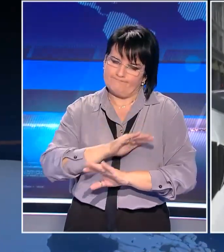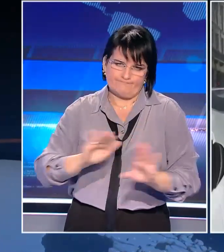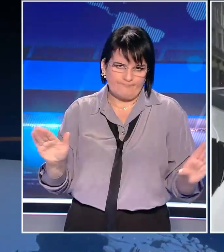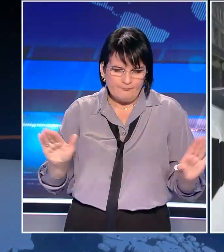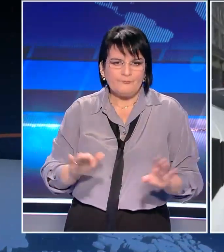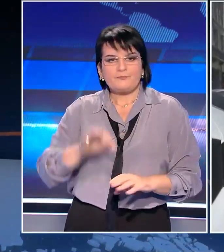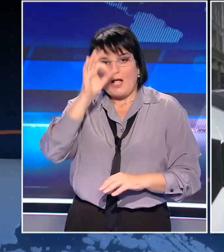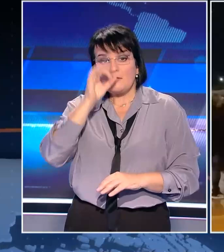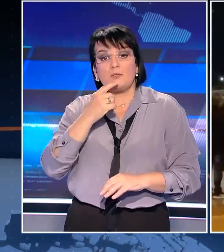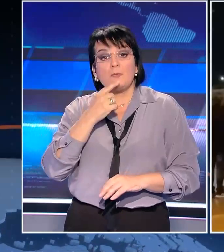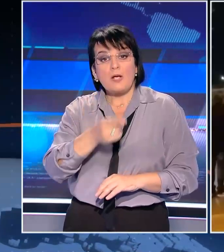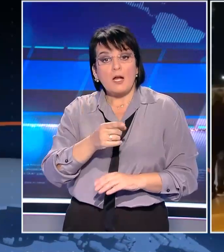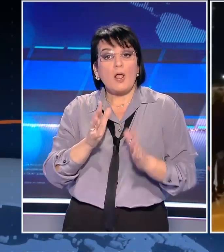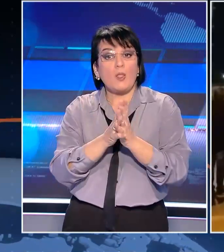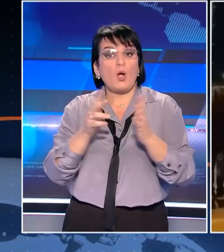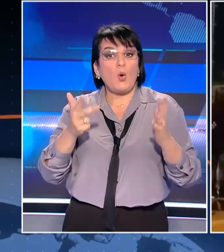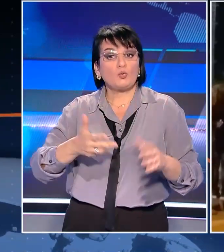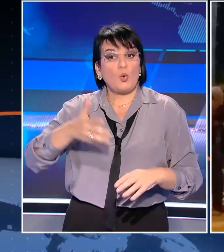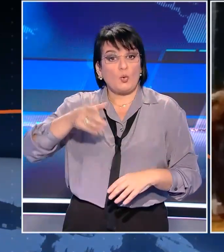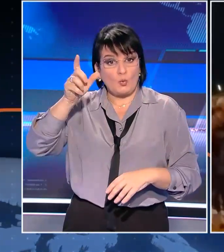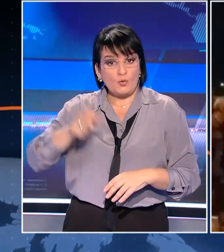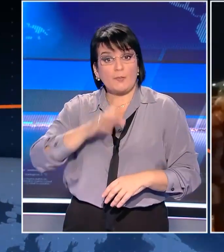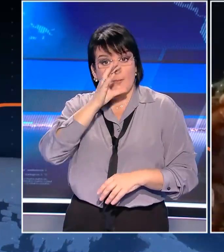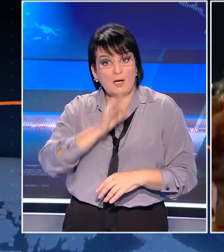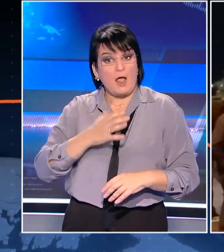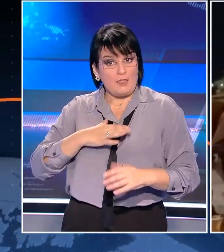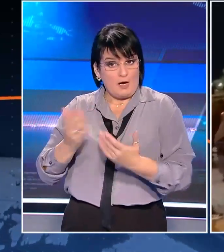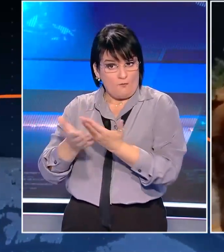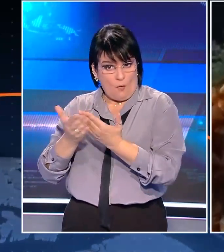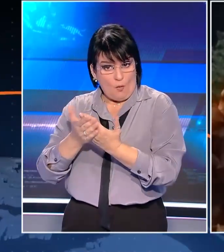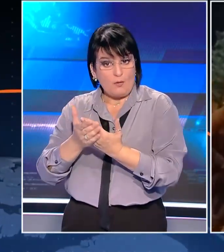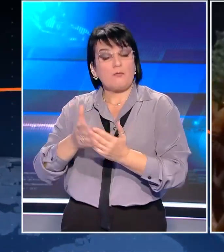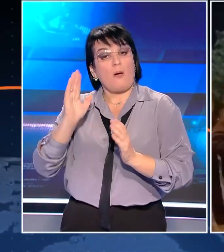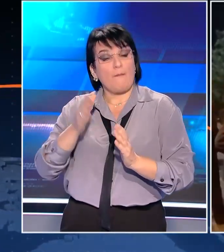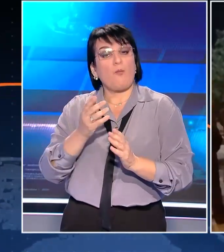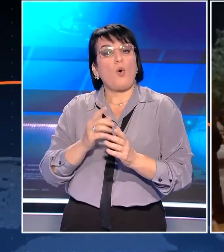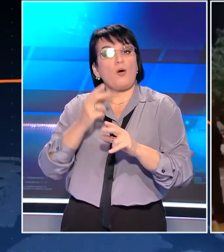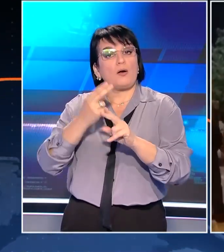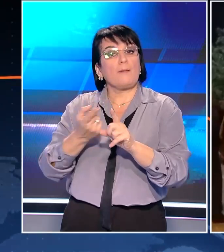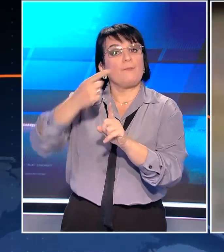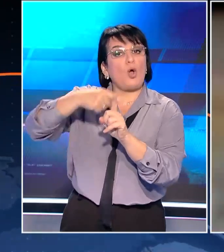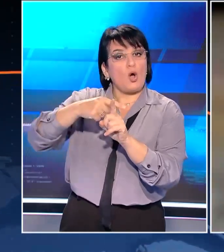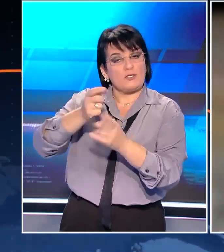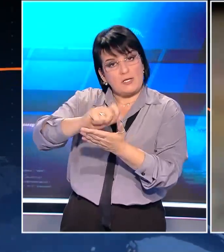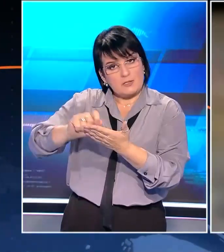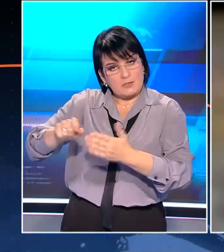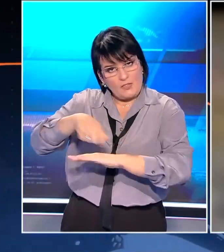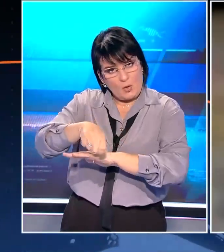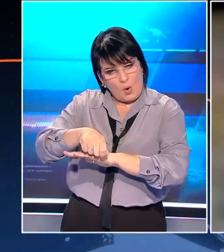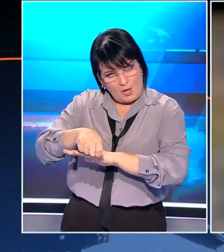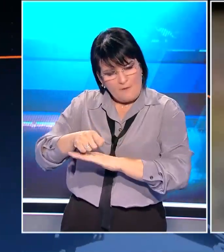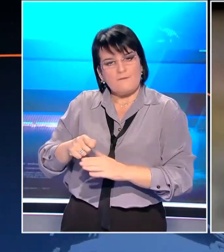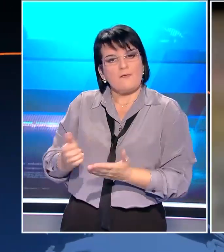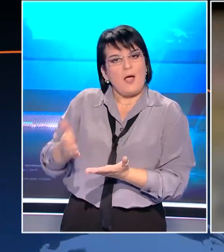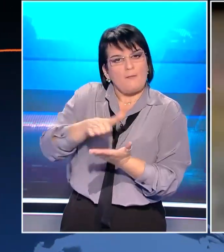Οι αρχές πάντως αναφέρουν ότι αν ο 18χρονος θέλει πραγματικά να βοηθήσει, μπορεί να το κάνει καθώς είναι σε εξέλιξη η παράλληλη δικογραφία